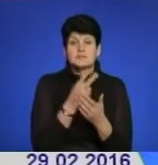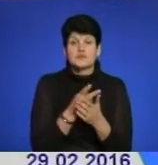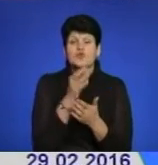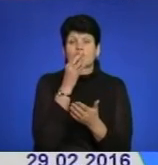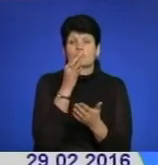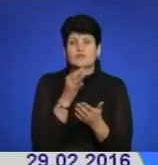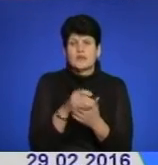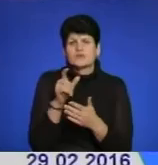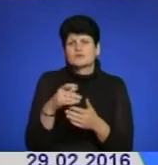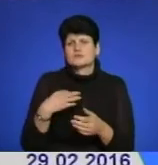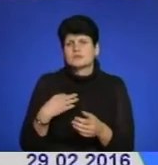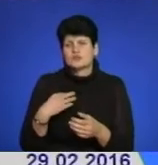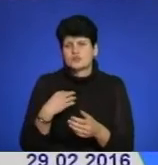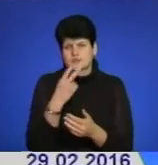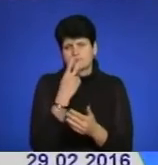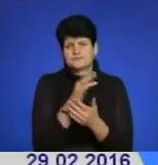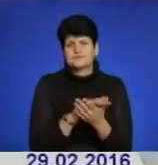людську недбалість дивіться у сюжеті.